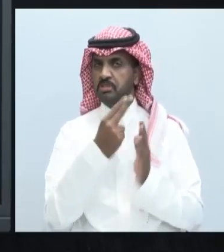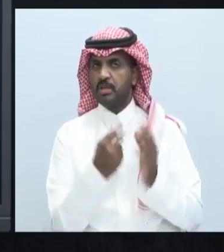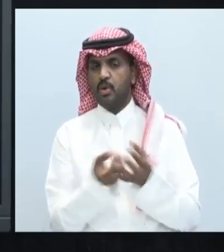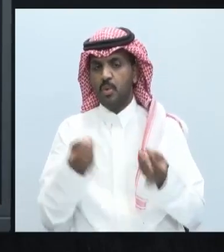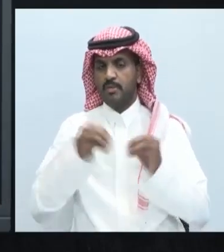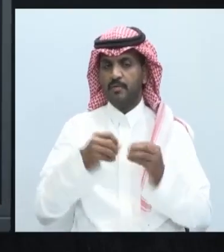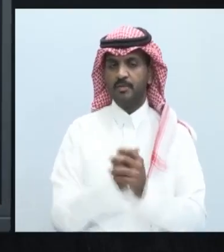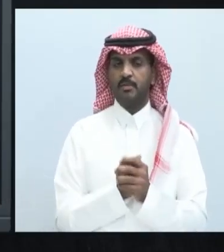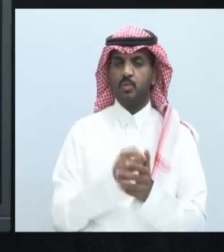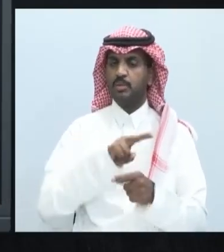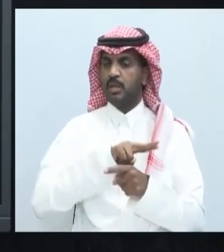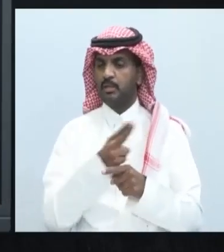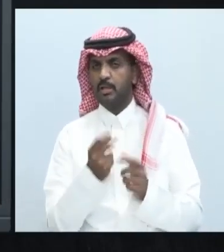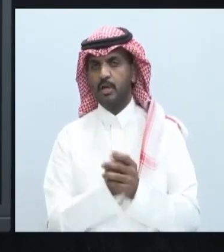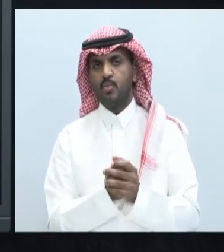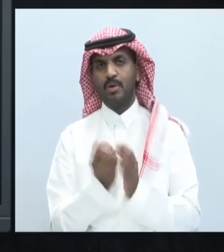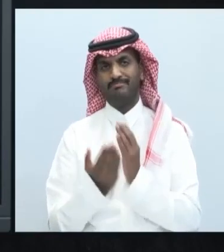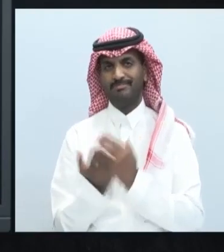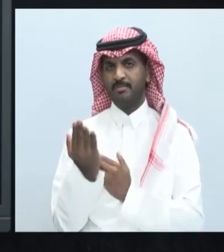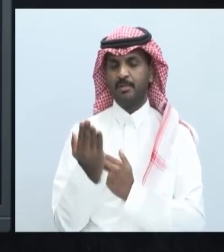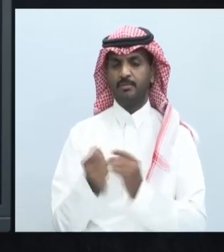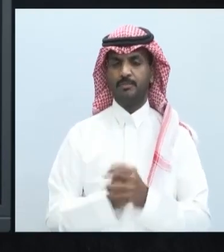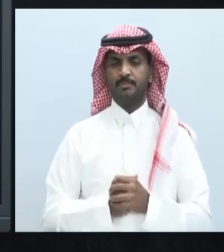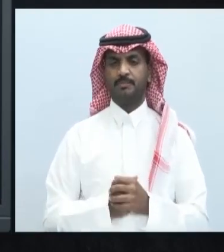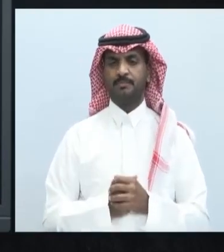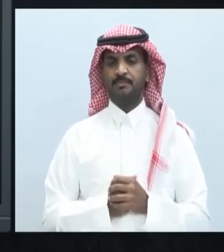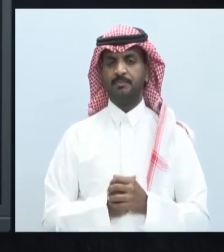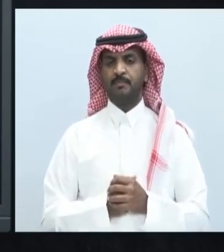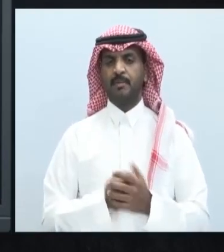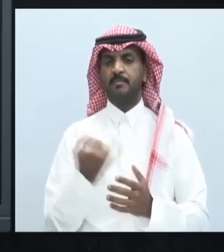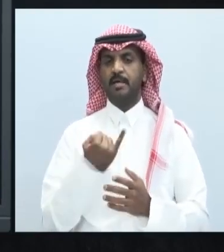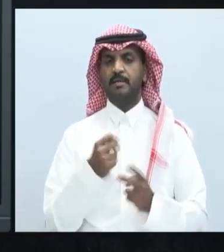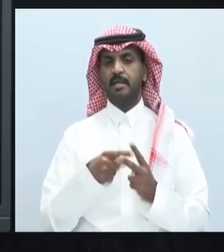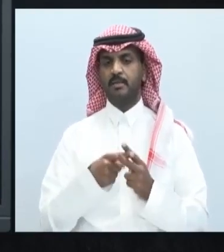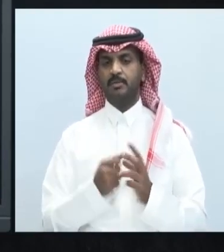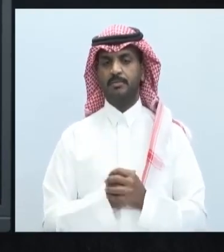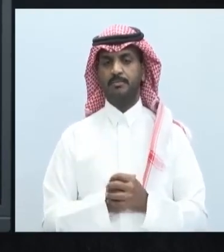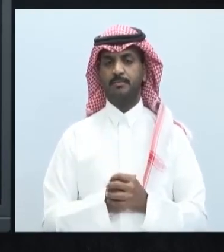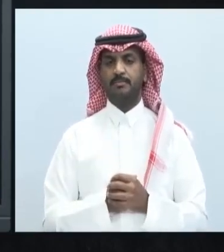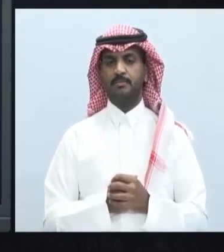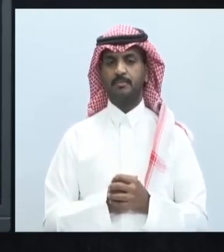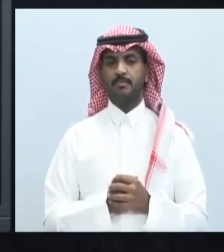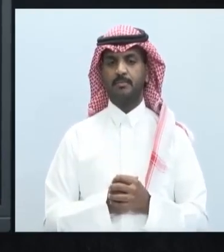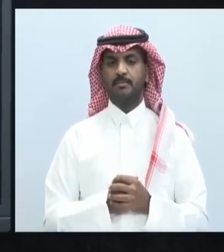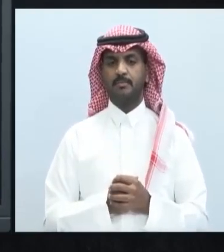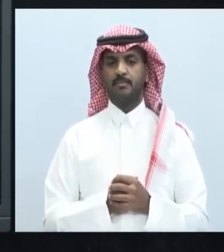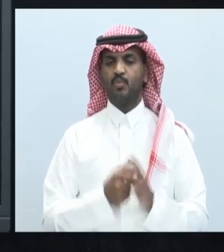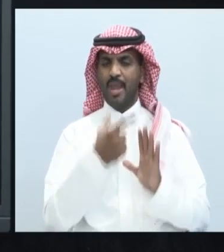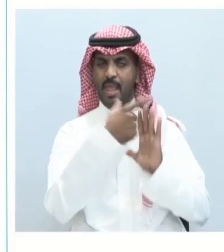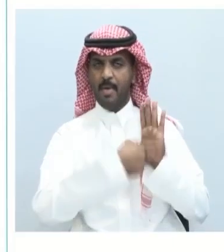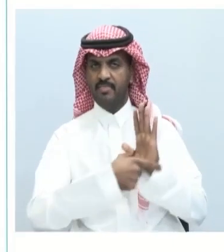واضافتها وتعديلها وطباعتها من اهم هذه الادوات اولا